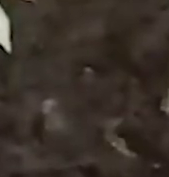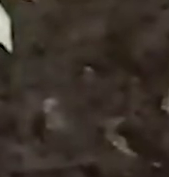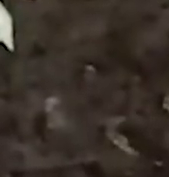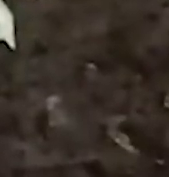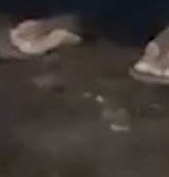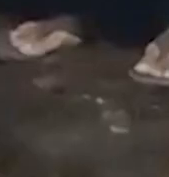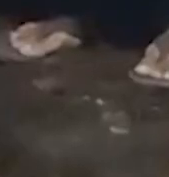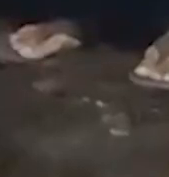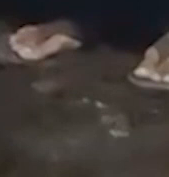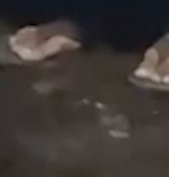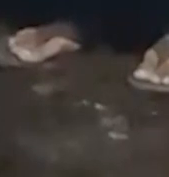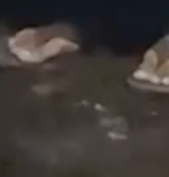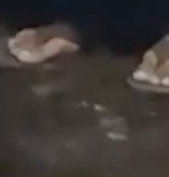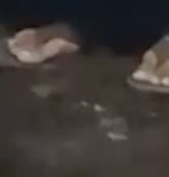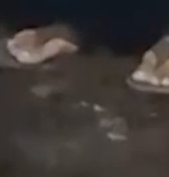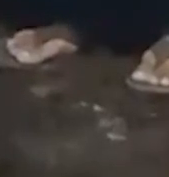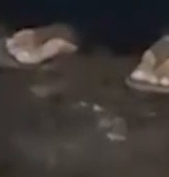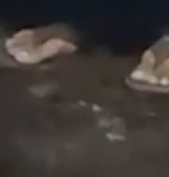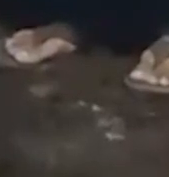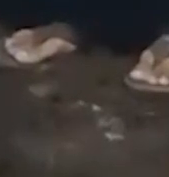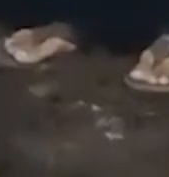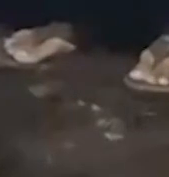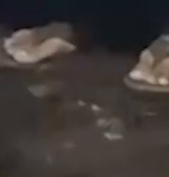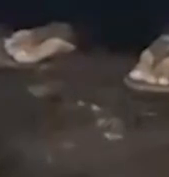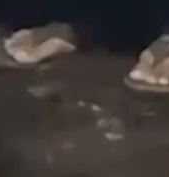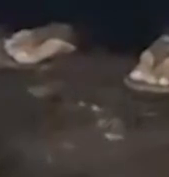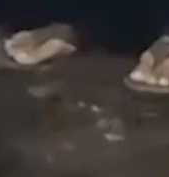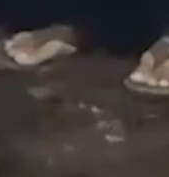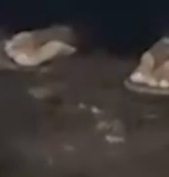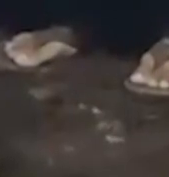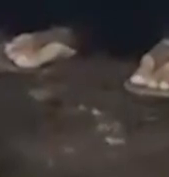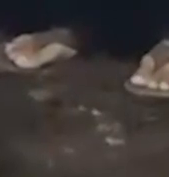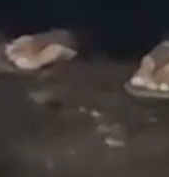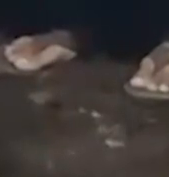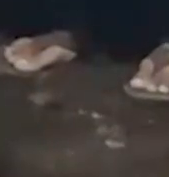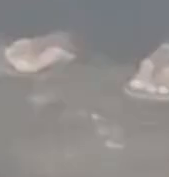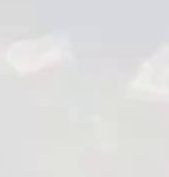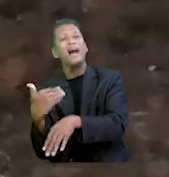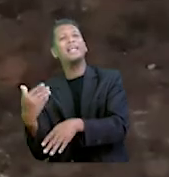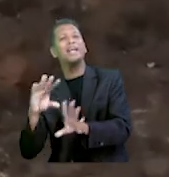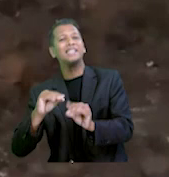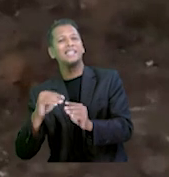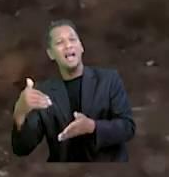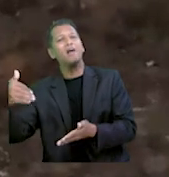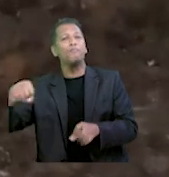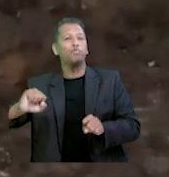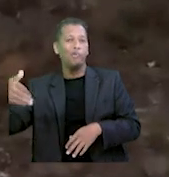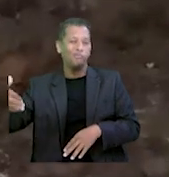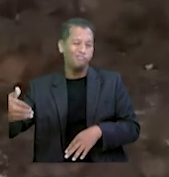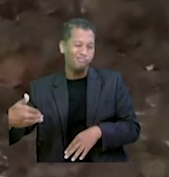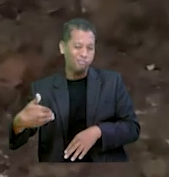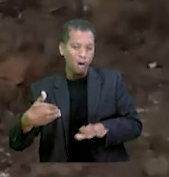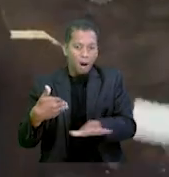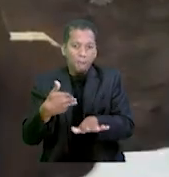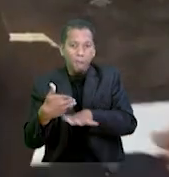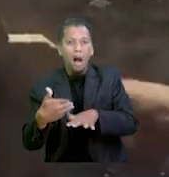kabar itu baru diterima keluarga korban pada Jumat pagi setelah Polres Cianjur memberikan informasi identitas Asep melekat di